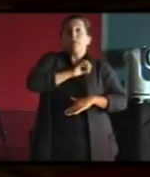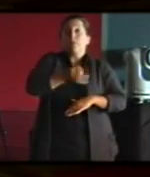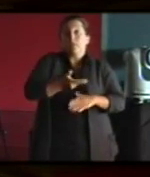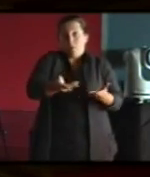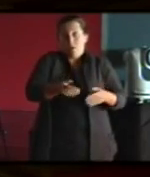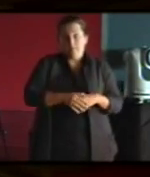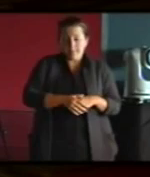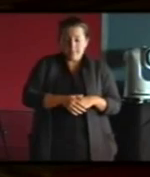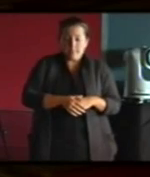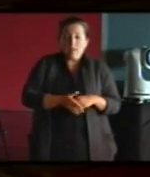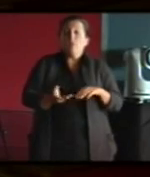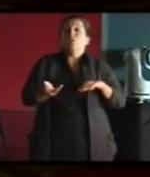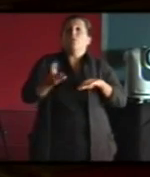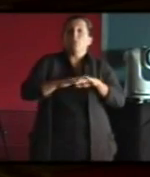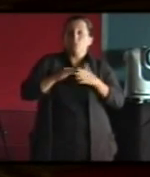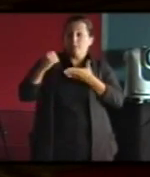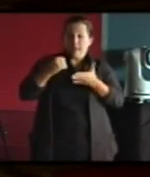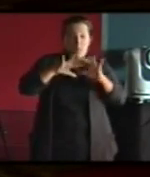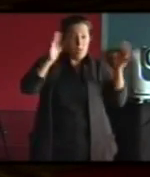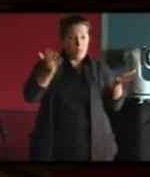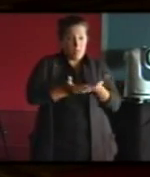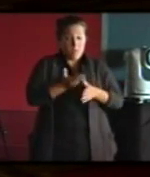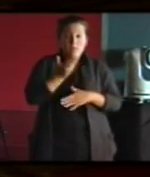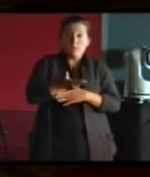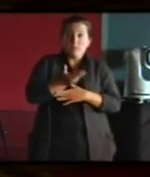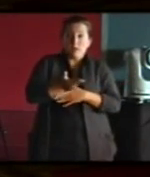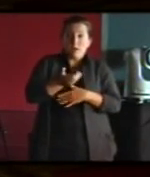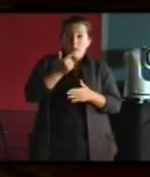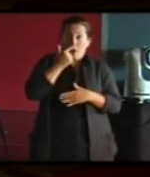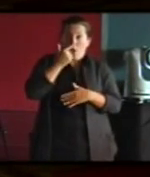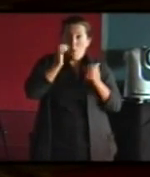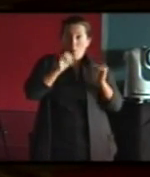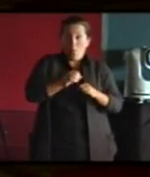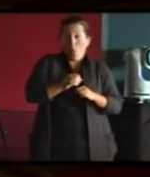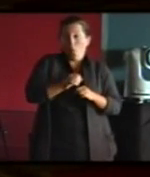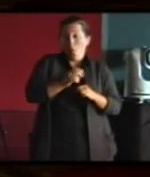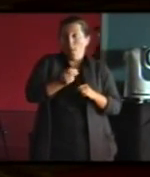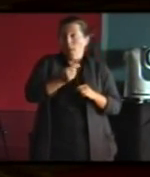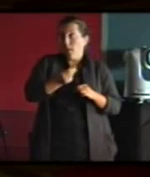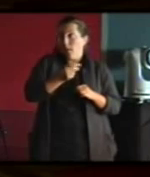Donc, on se retrouve devant un patrimoine qui est en voie de paupérisation,